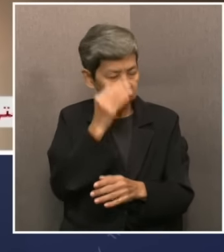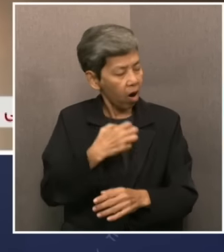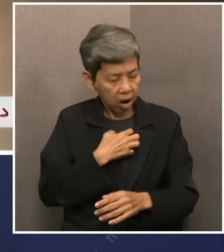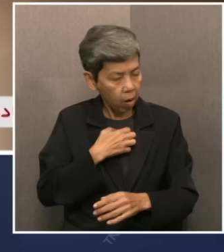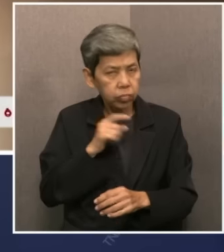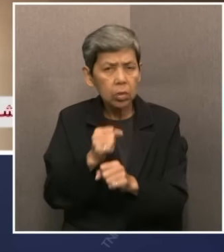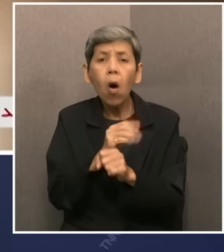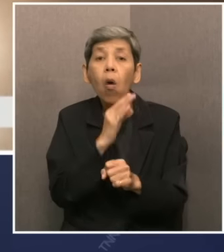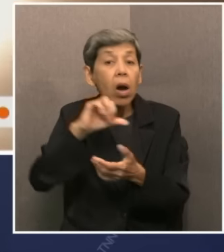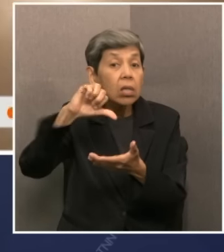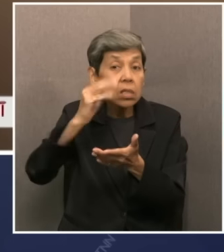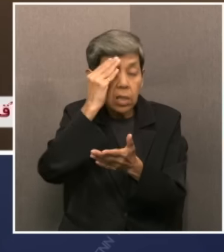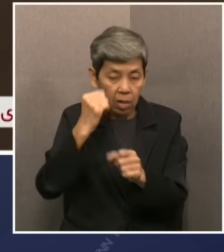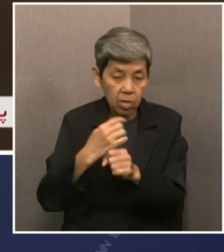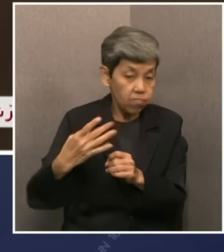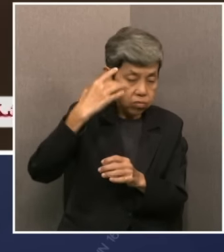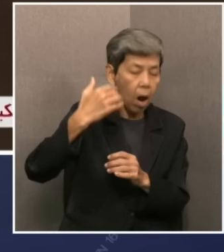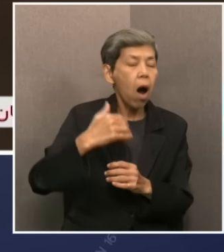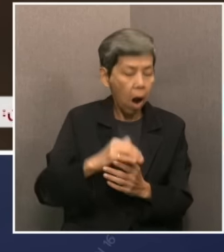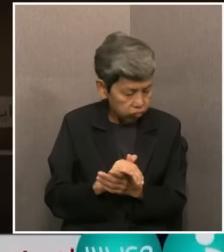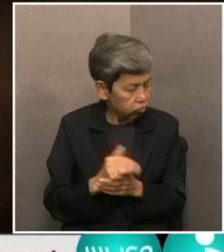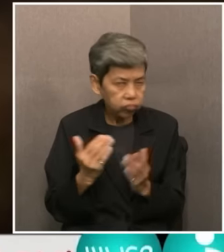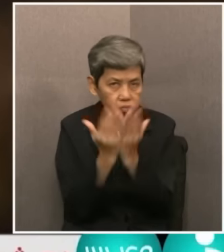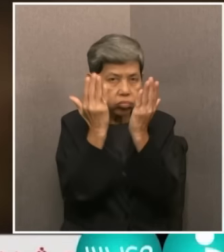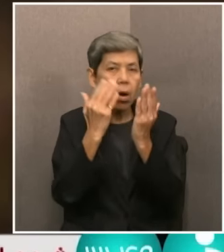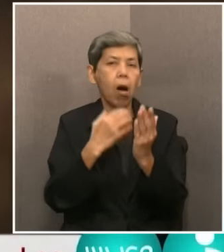าถ้าอิสราเอลมีการตอบโต้ค่ะ